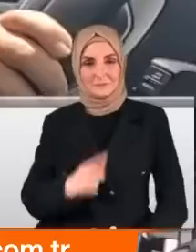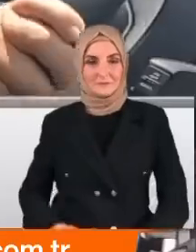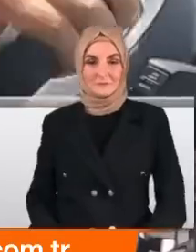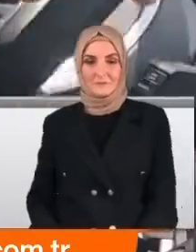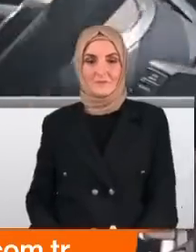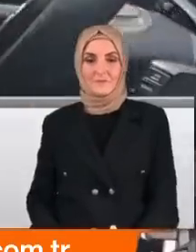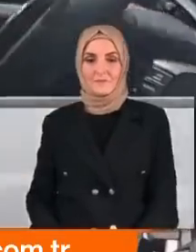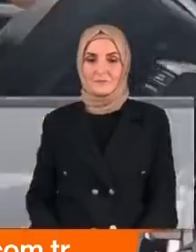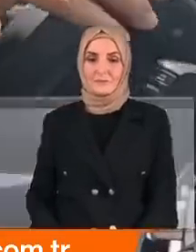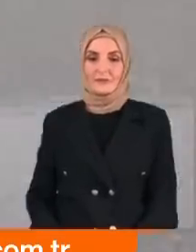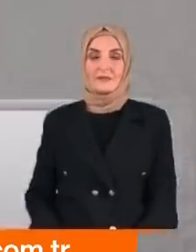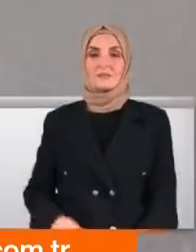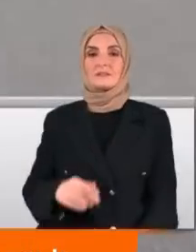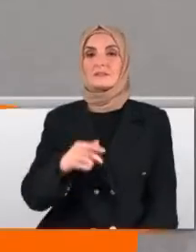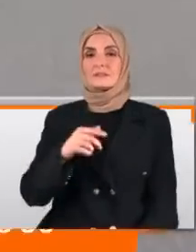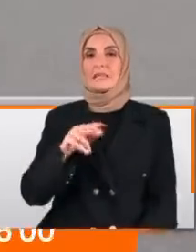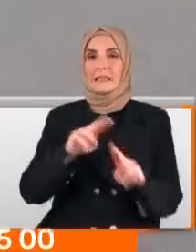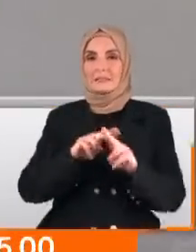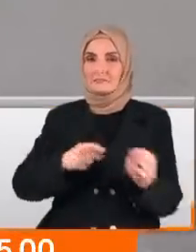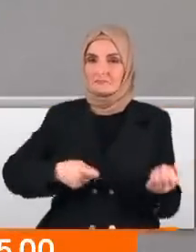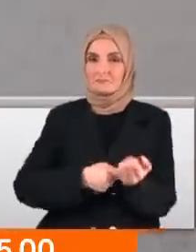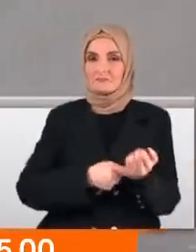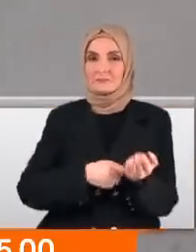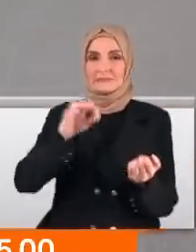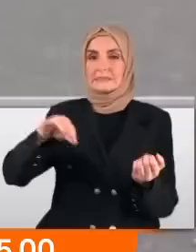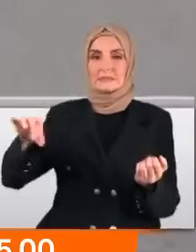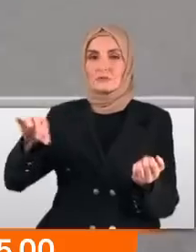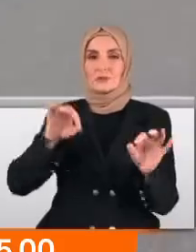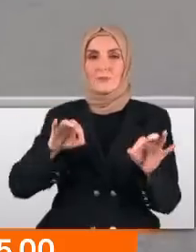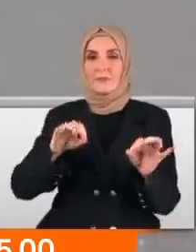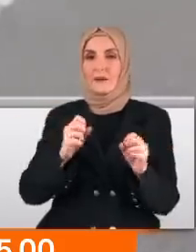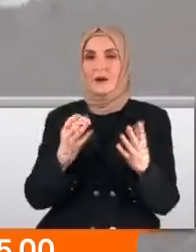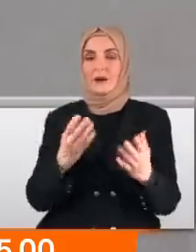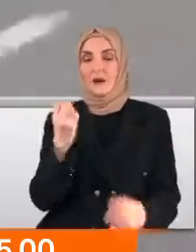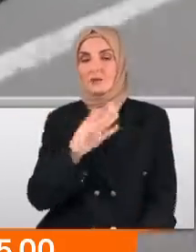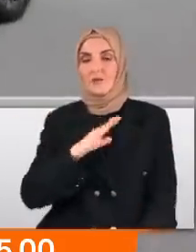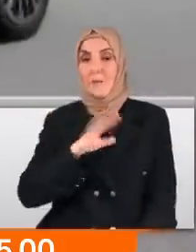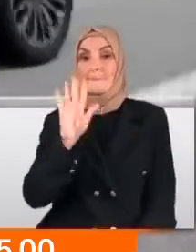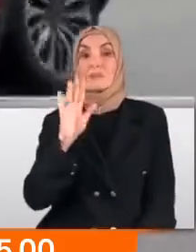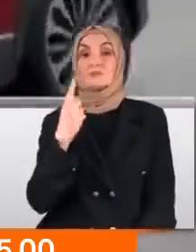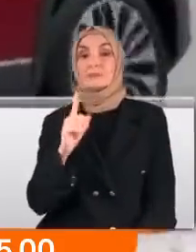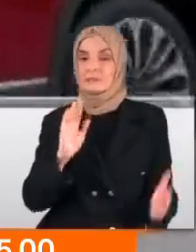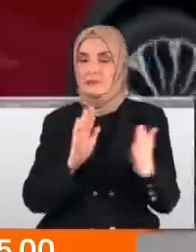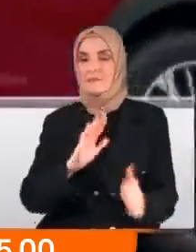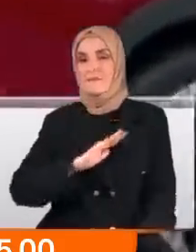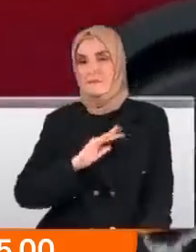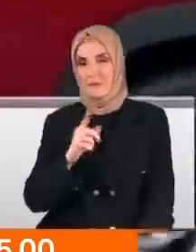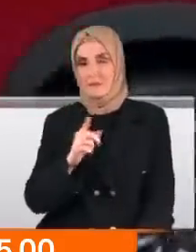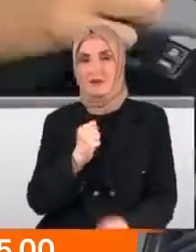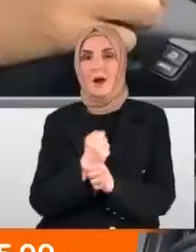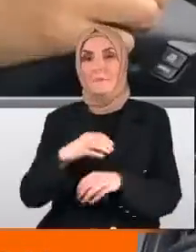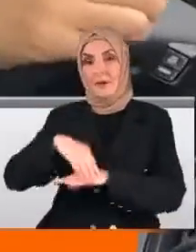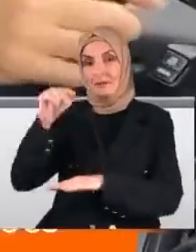kaç şarj istasyonu vardı? An itibariyle 5000'e yaklaştı. Gabar'da bir petrol keşfi oldu ve şu anki son durum